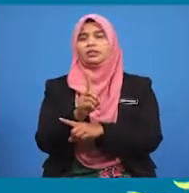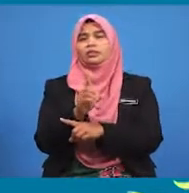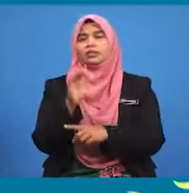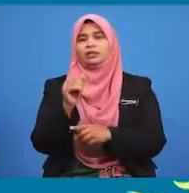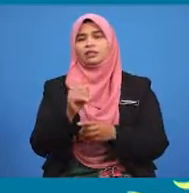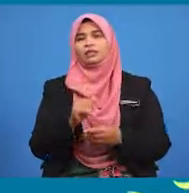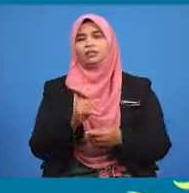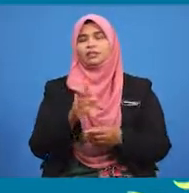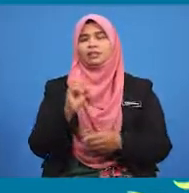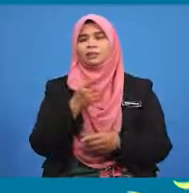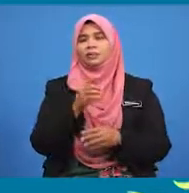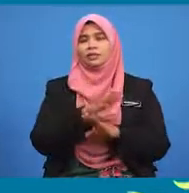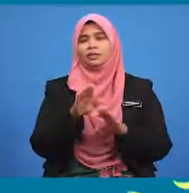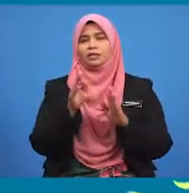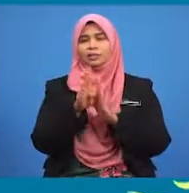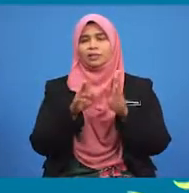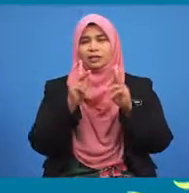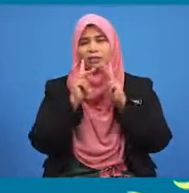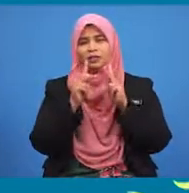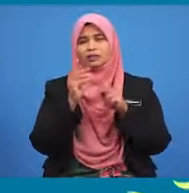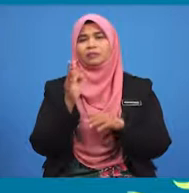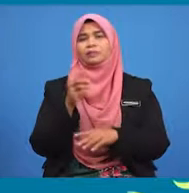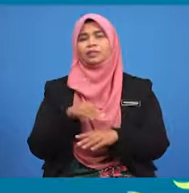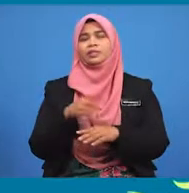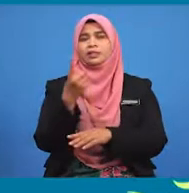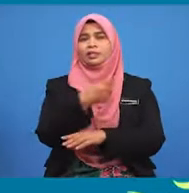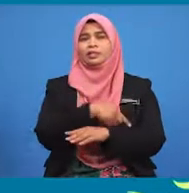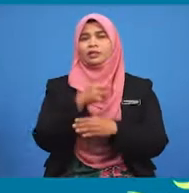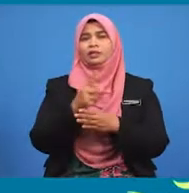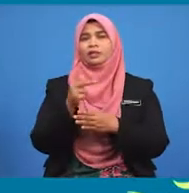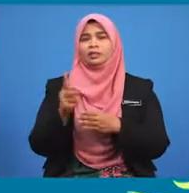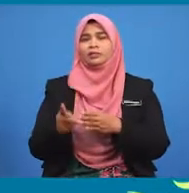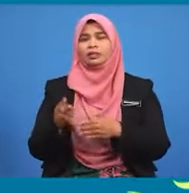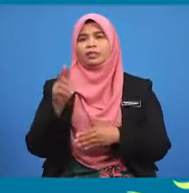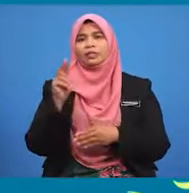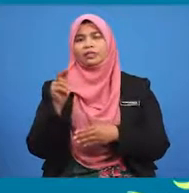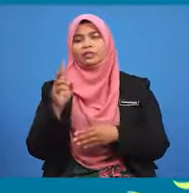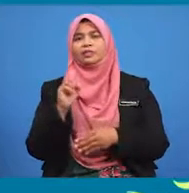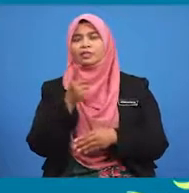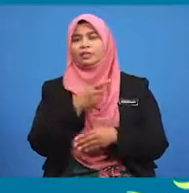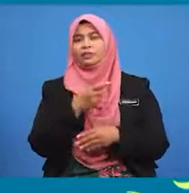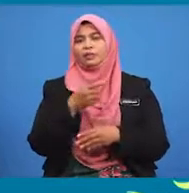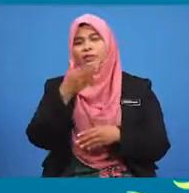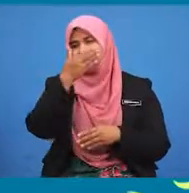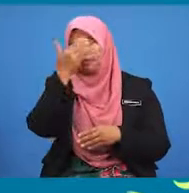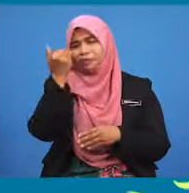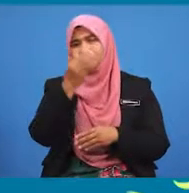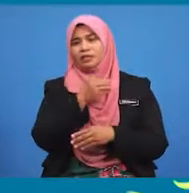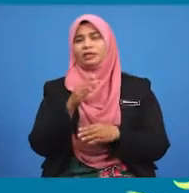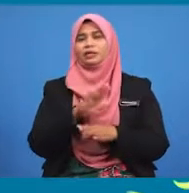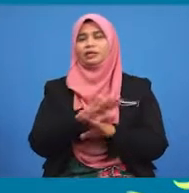supaya kami tidak berkata pada hari kiamat kelak, sesungguhnya kami lalai tidak diberi